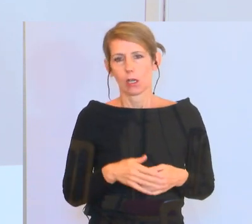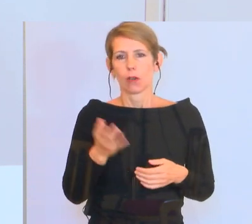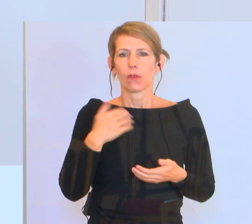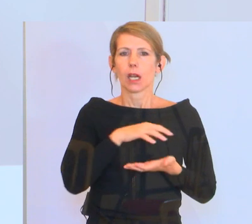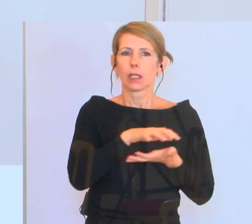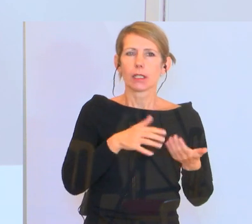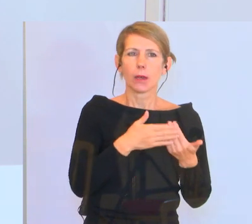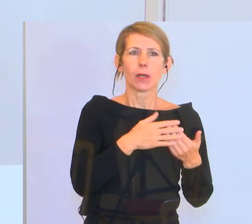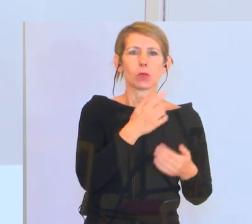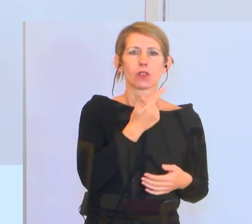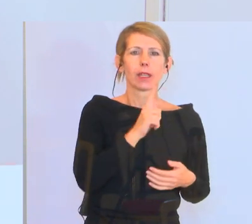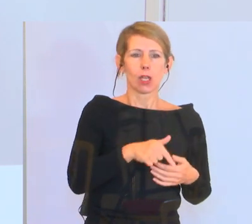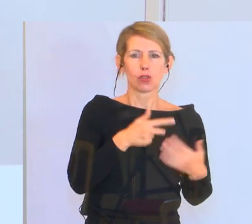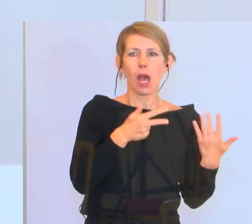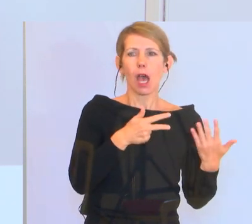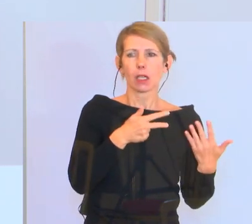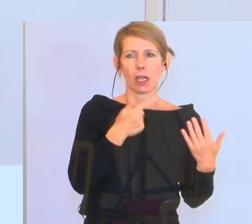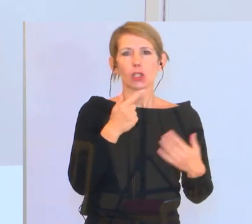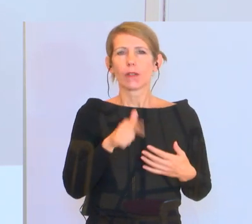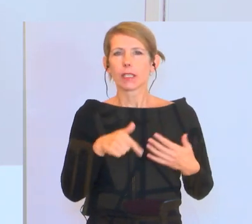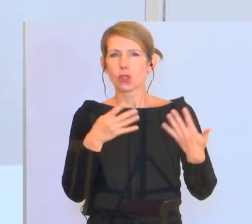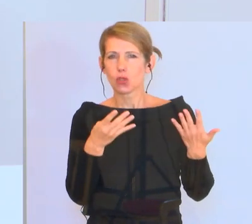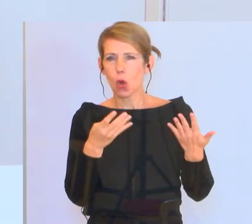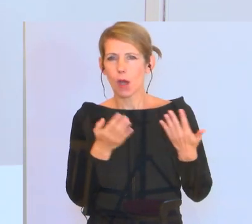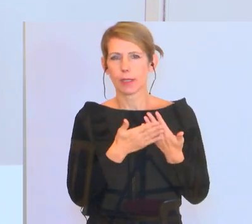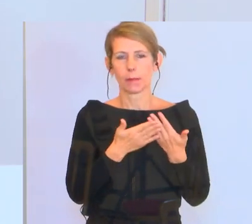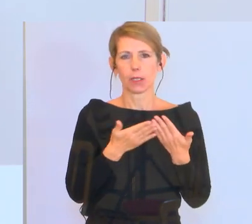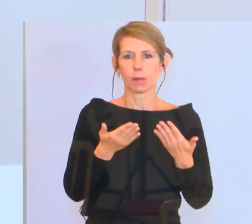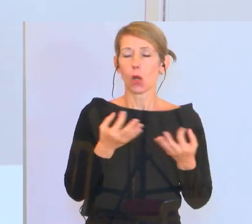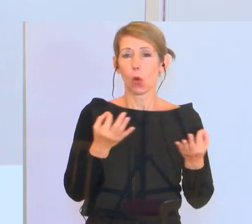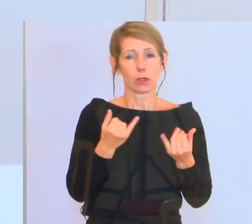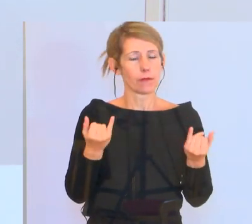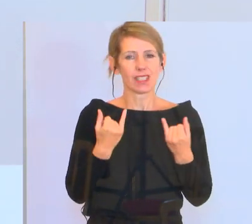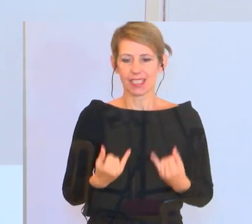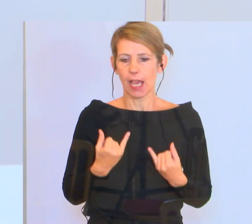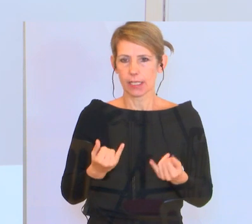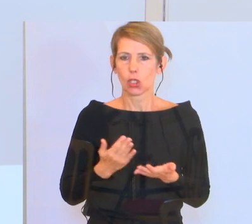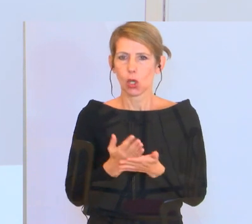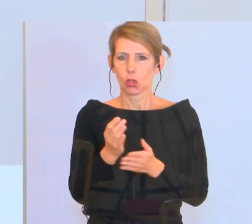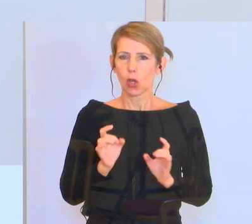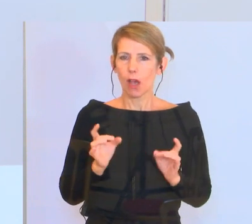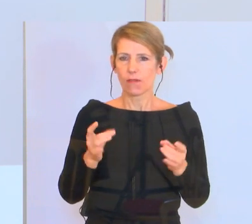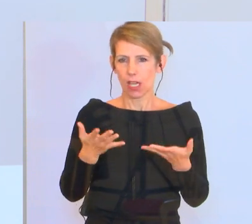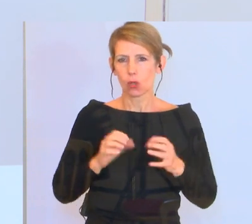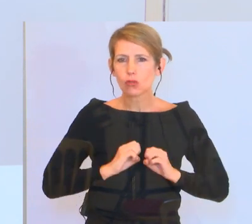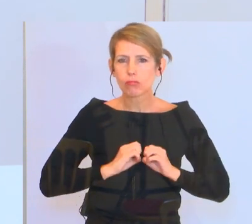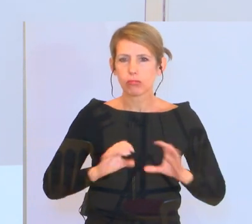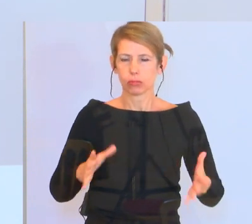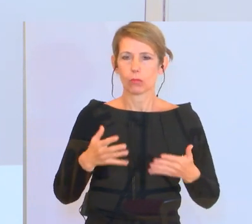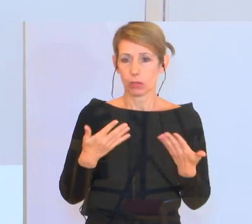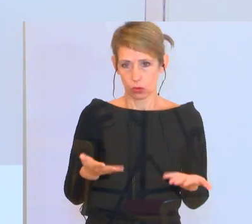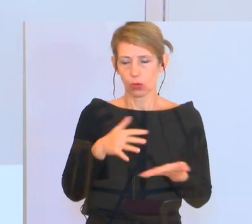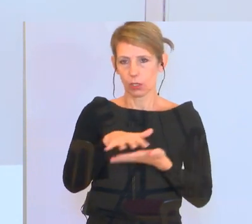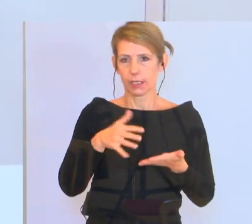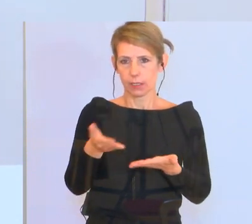war 2008 oder 2009 oder eine Krise, wie sie jetzt durch einen Virus ausgelöst worden ist.